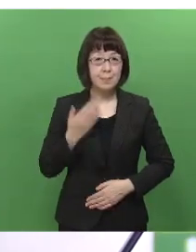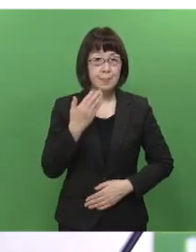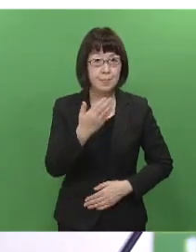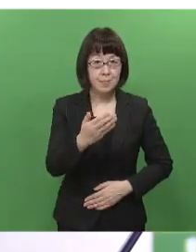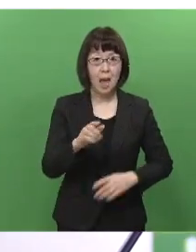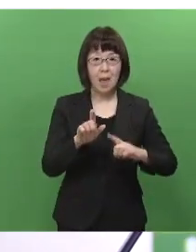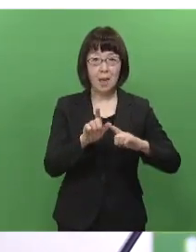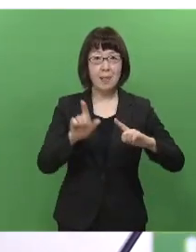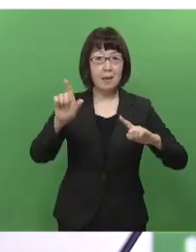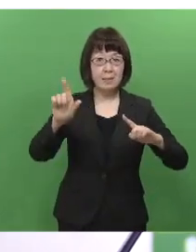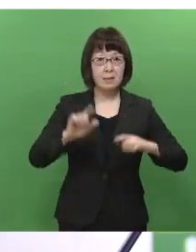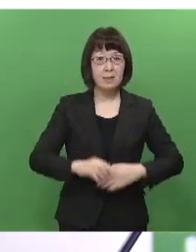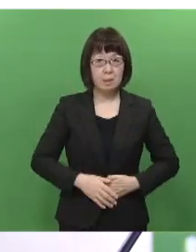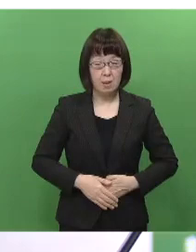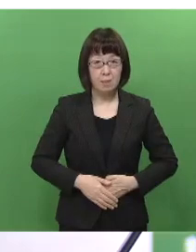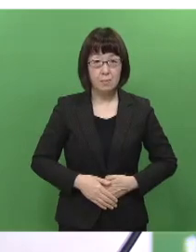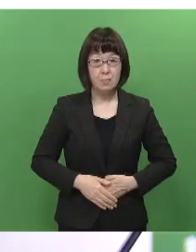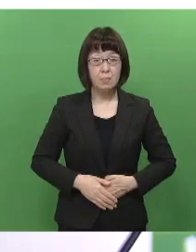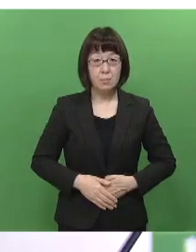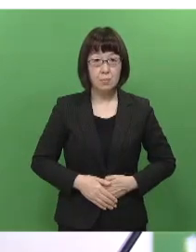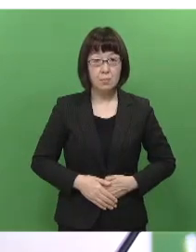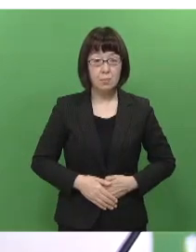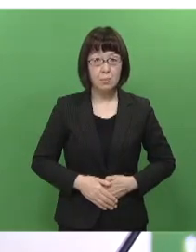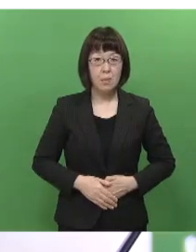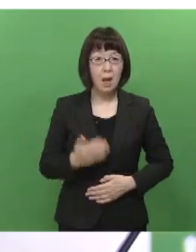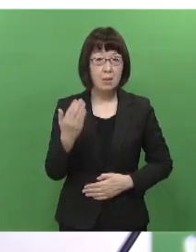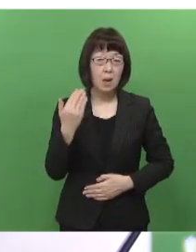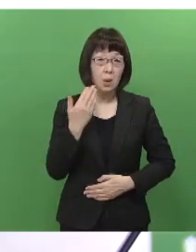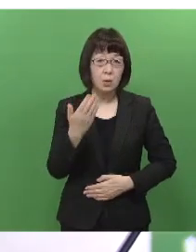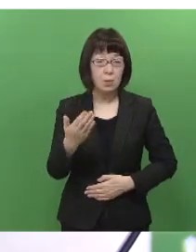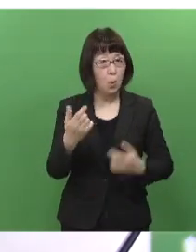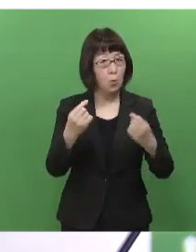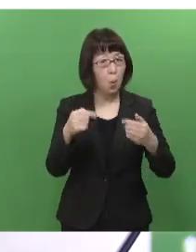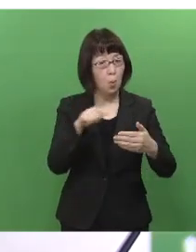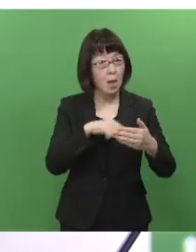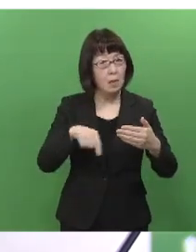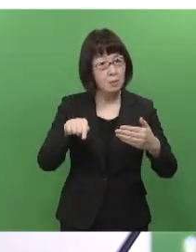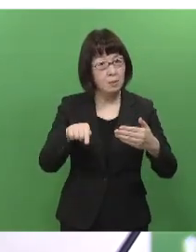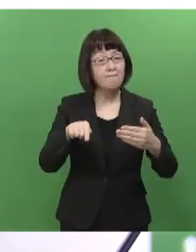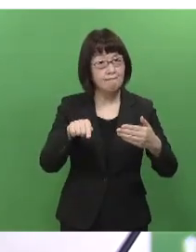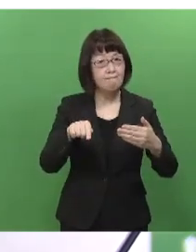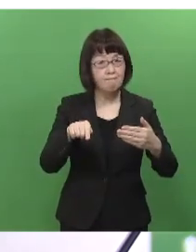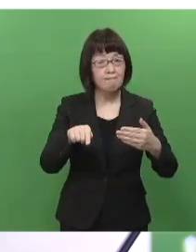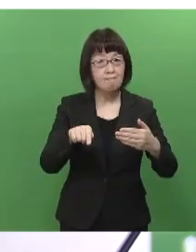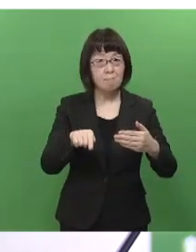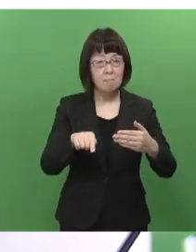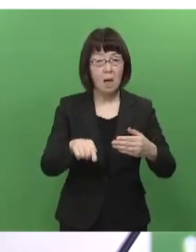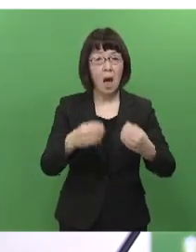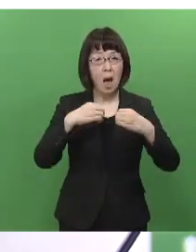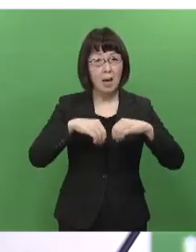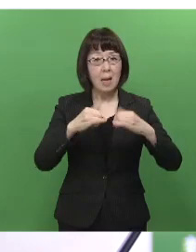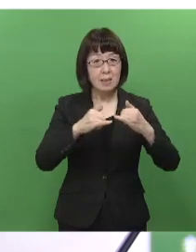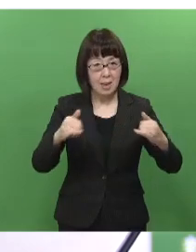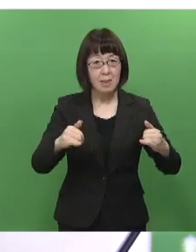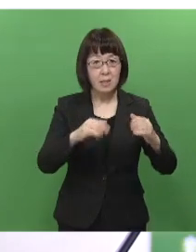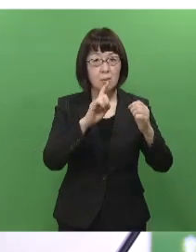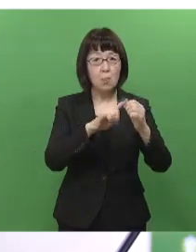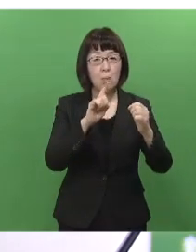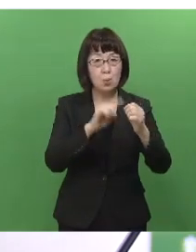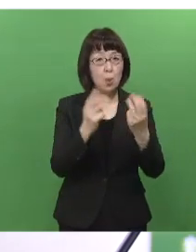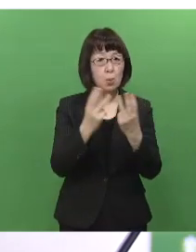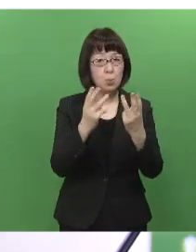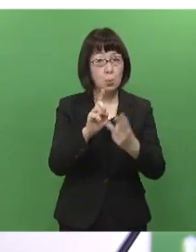NHK の成沢です。先ほどの質問ちょっと被るかもしれないんですけど、感染者数の目標という話があったんですけれども、それにちょっと被るかもしれません